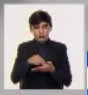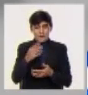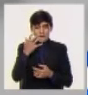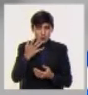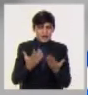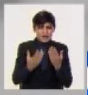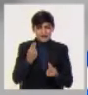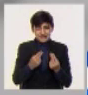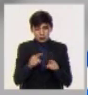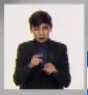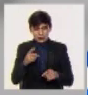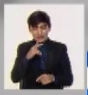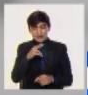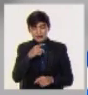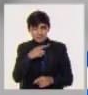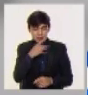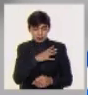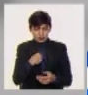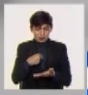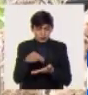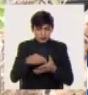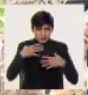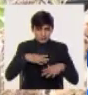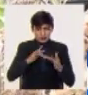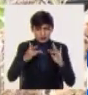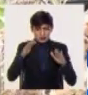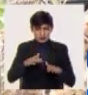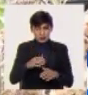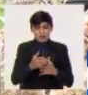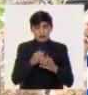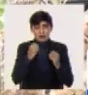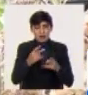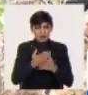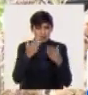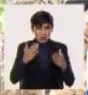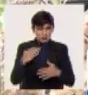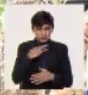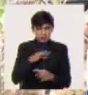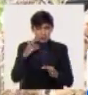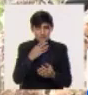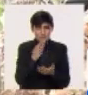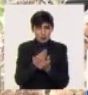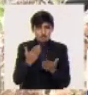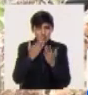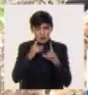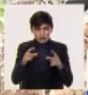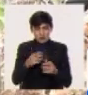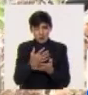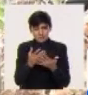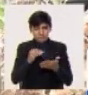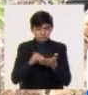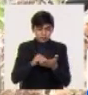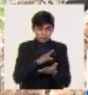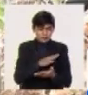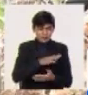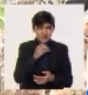игр, но Денис уверяет, что ничего такого не покупал. Получил множество откликов от своих читателей. Люди писали,